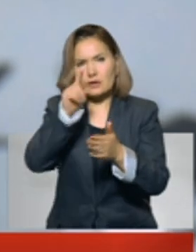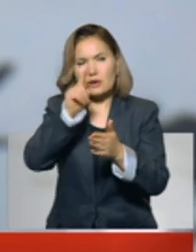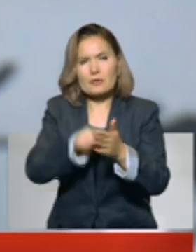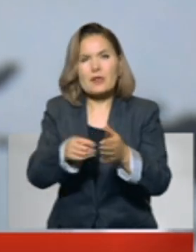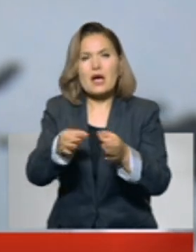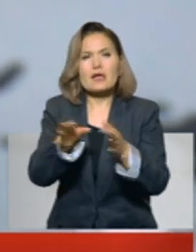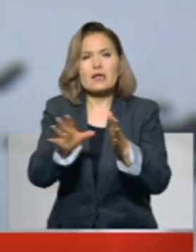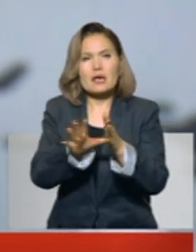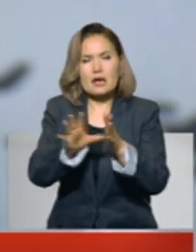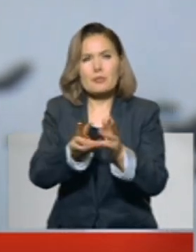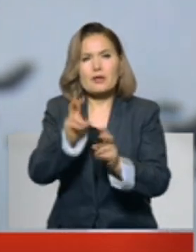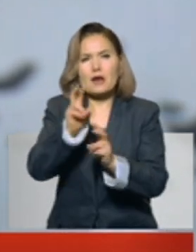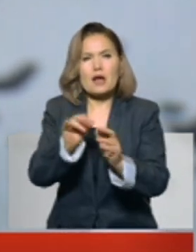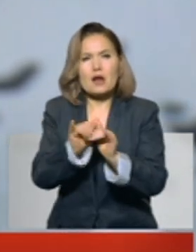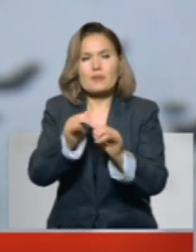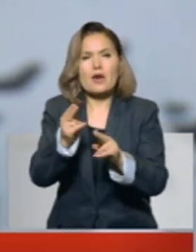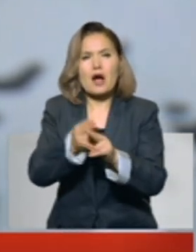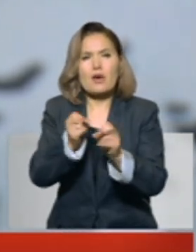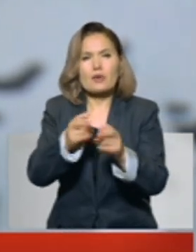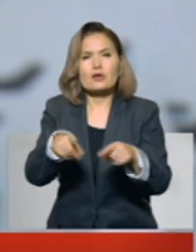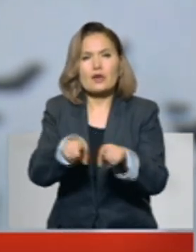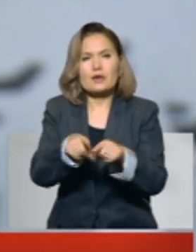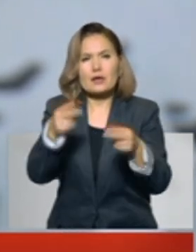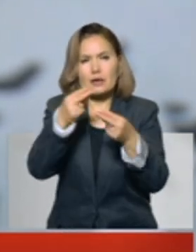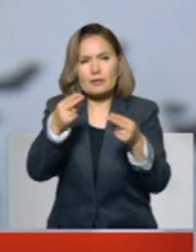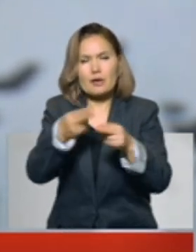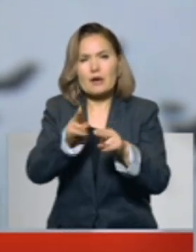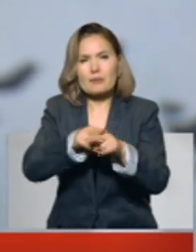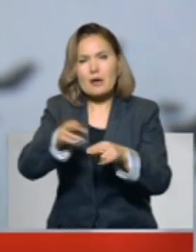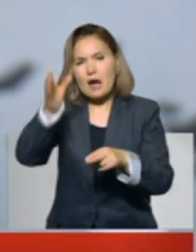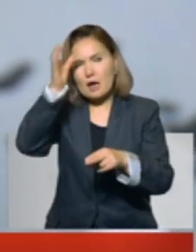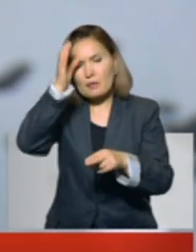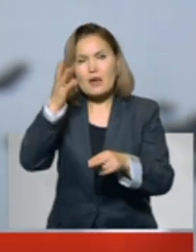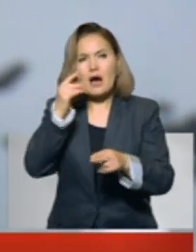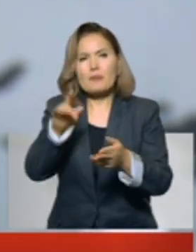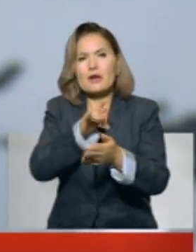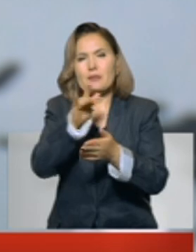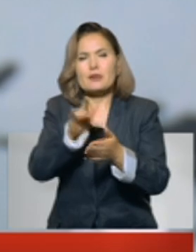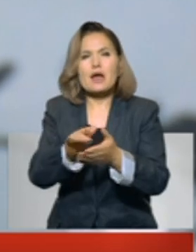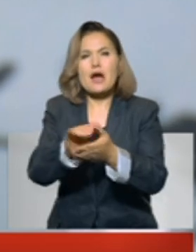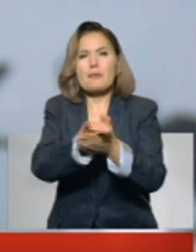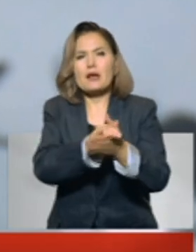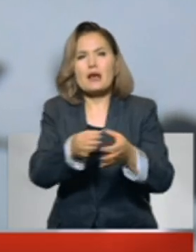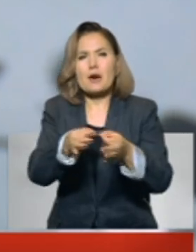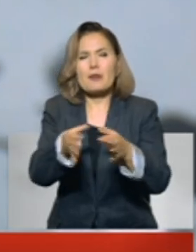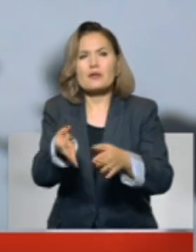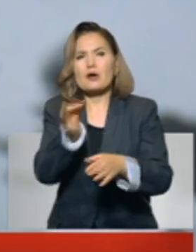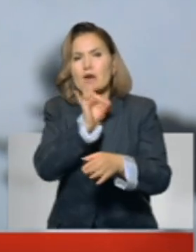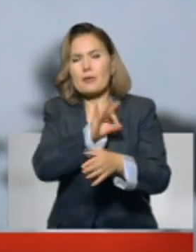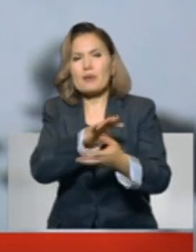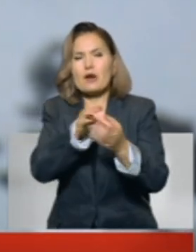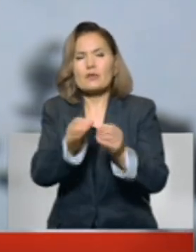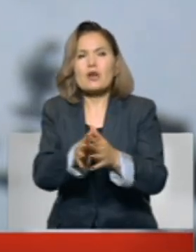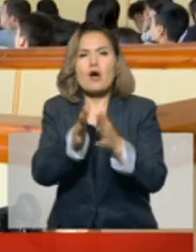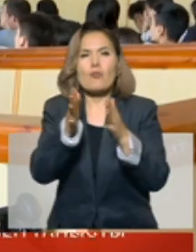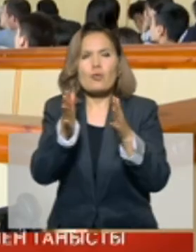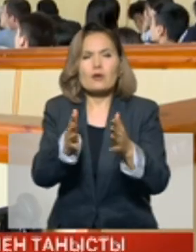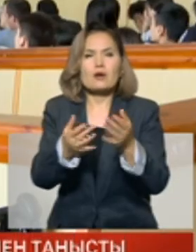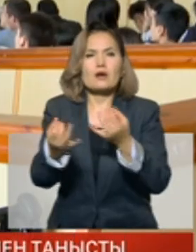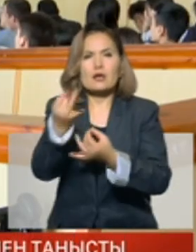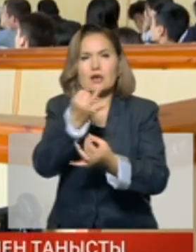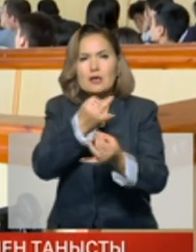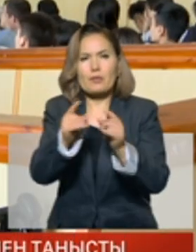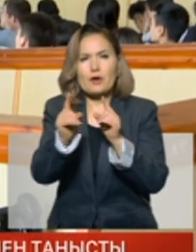Ядролық энергетика, энергетикалық қауіпсіздік. Осылай деген бір топ ғалым Алматыда бейбіт атомды пайдаланудың артықшылықтарын